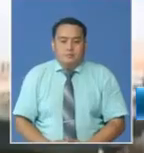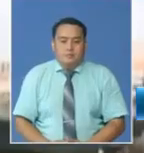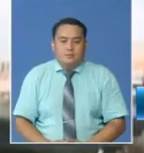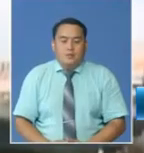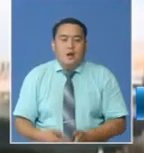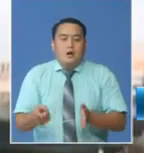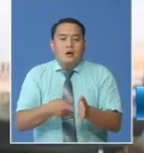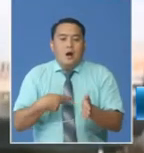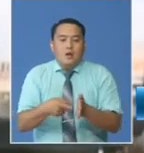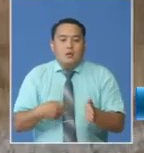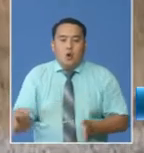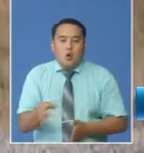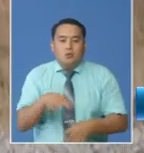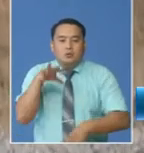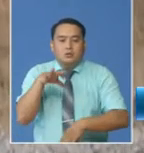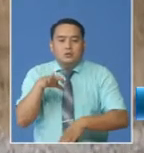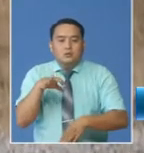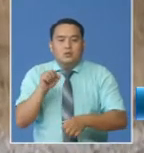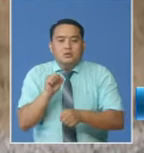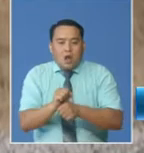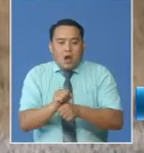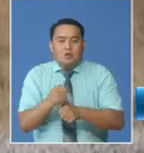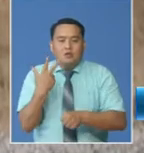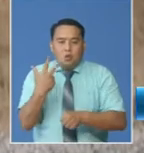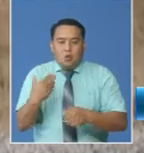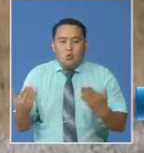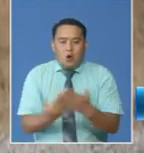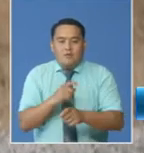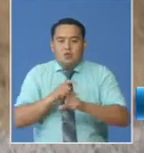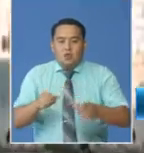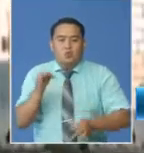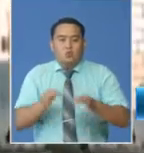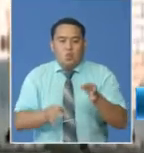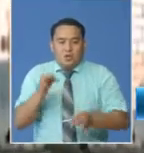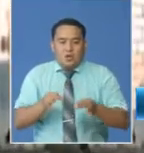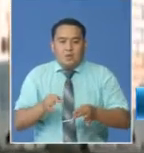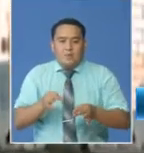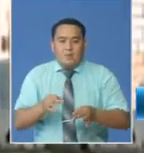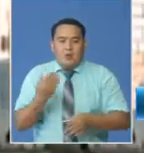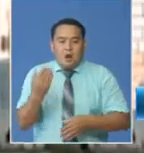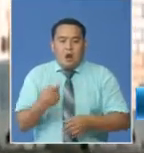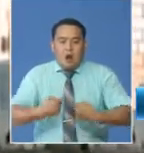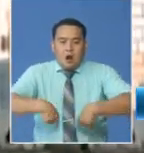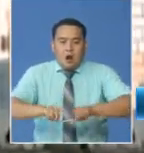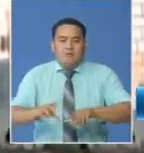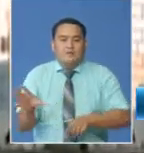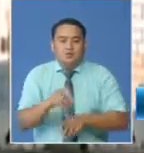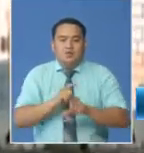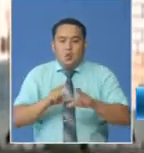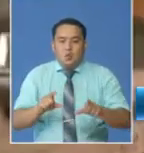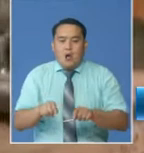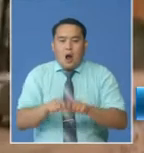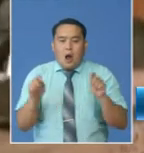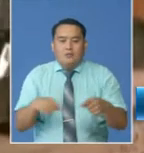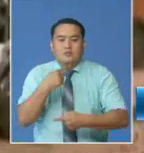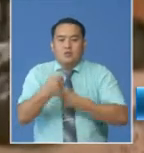В Карагандинской области задерживается строительство 3 новых школ из-за судебных тяжб подрядчиков. Все учебные заведения должны открыться